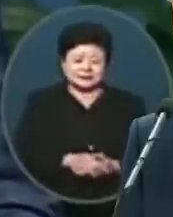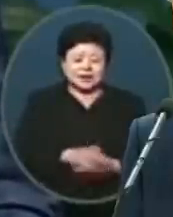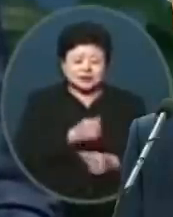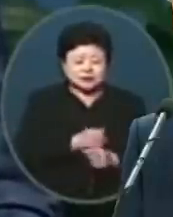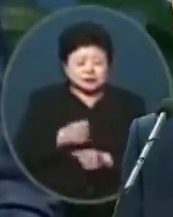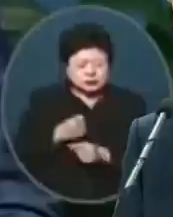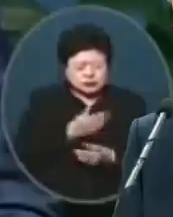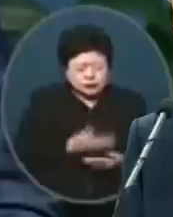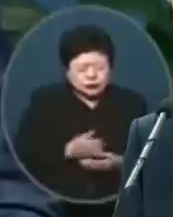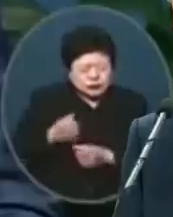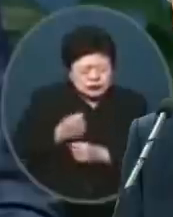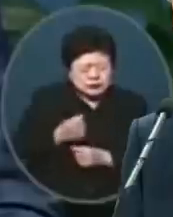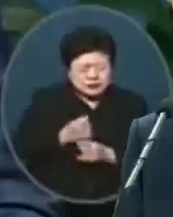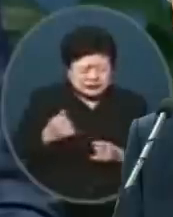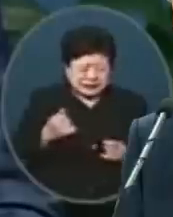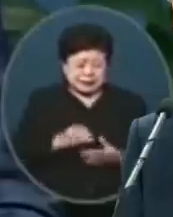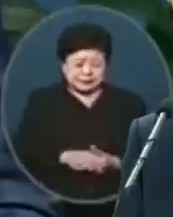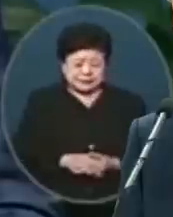수고하고 무거운 짐을